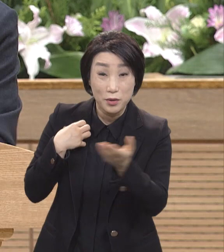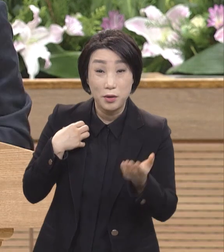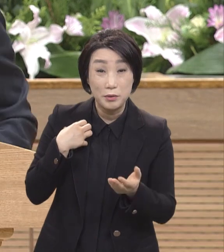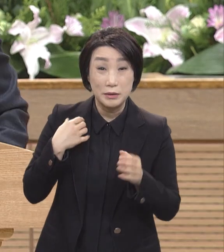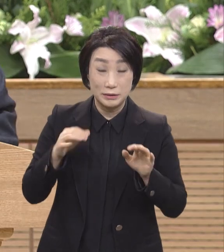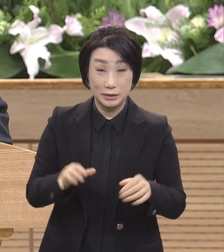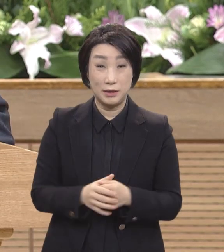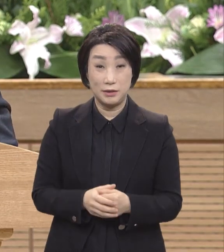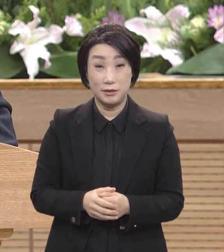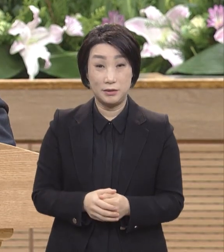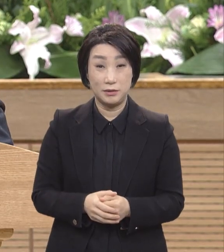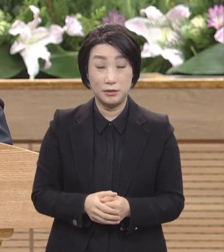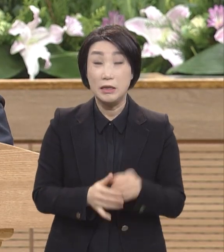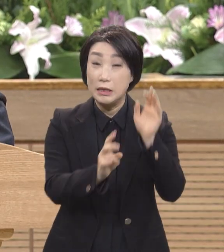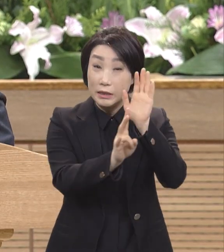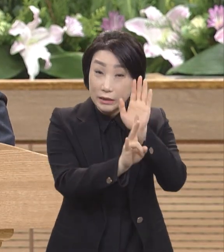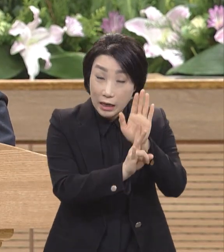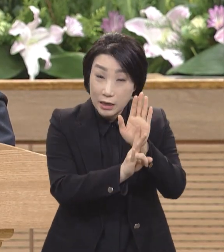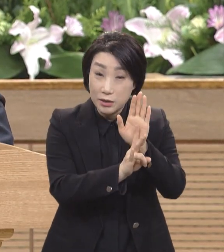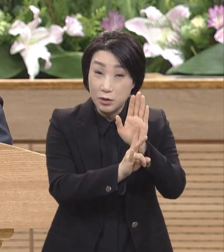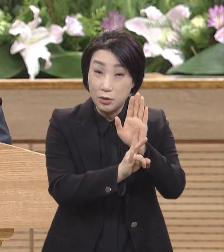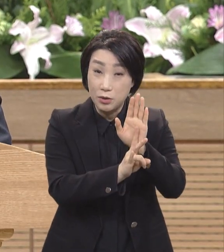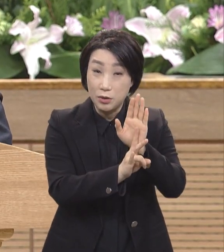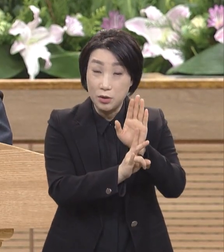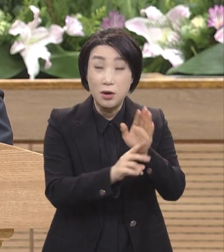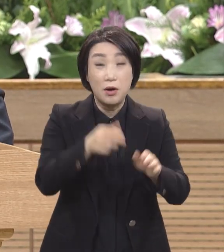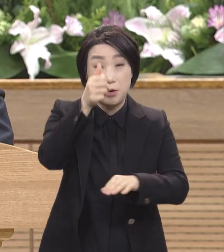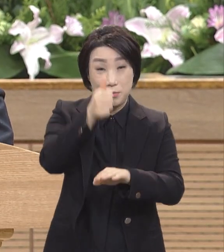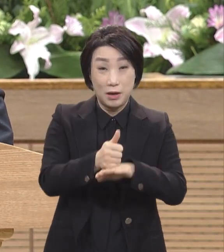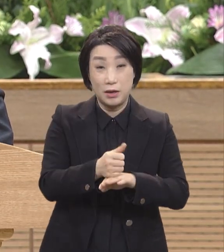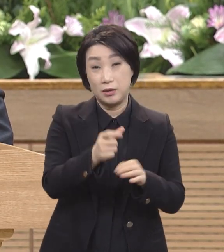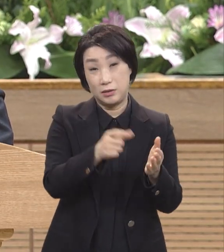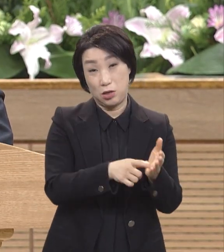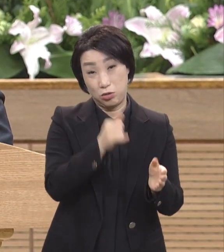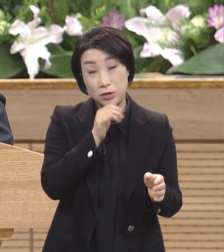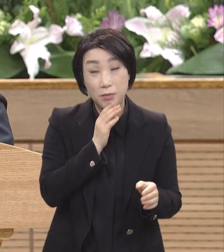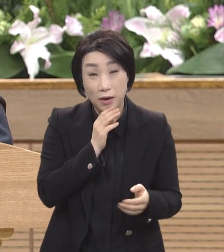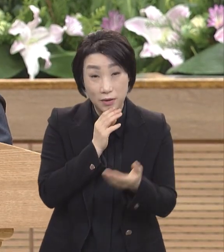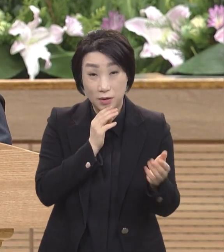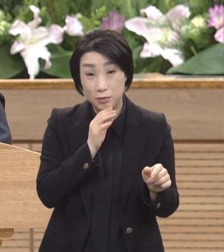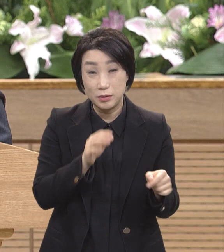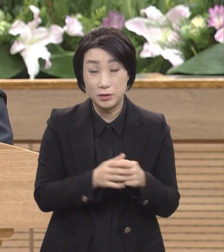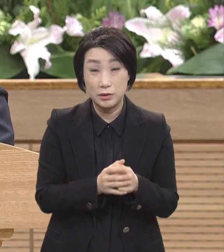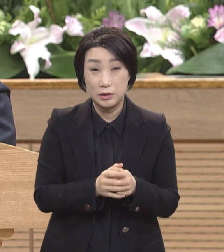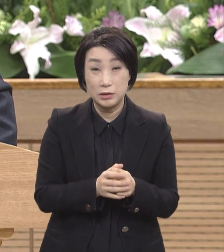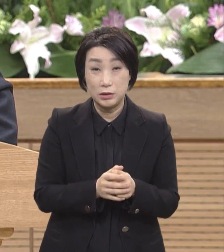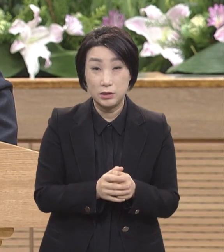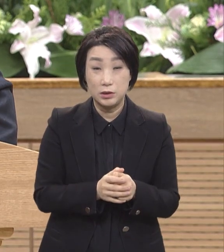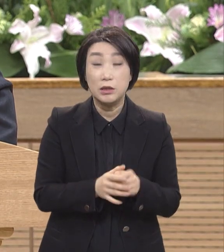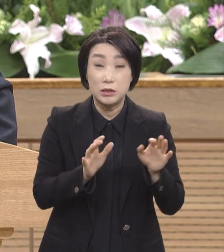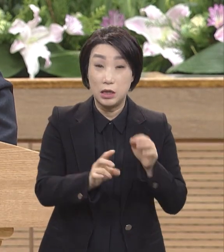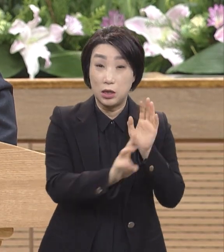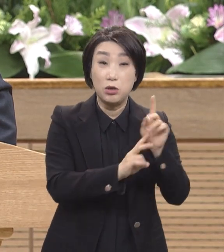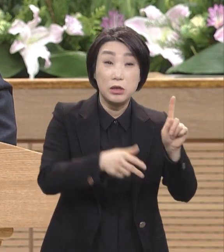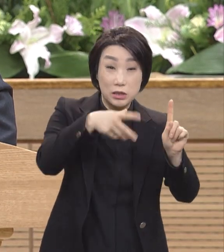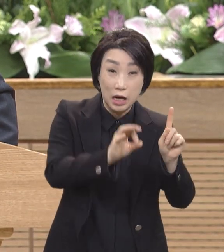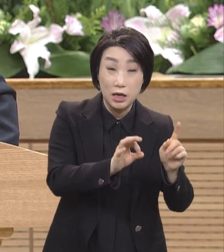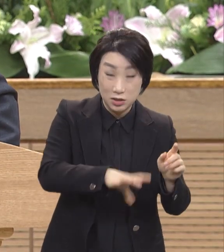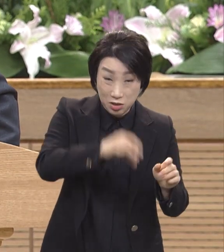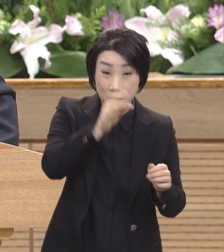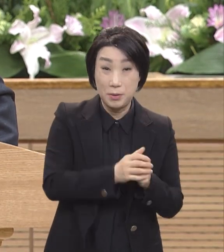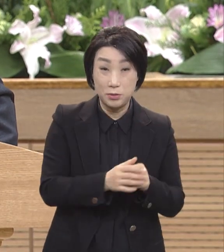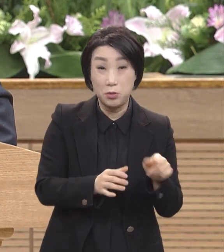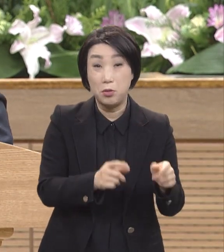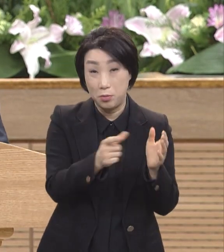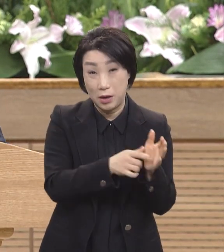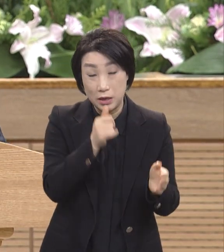자, 요한계시록 마지막에 그렇다고 그랬어요. 1장에도 처음도 그랬어. 처음과